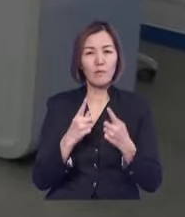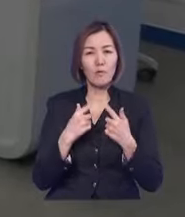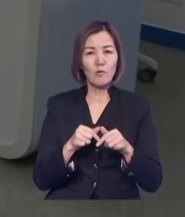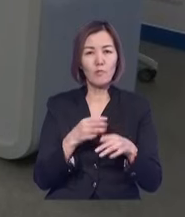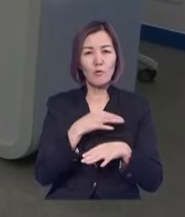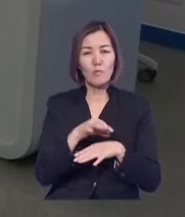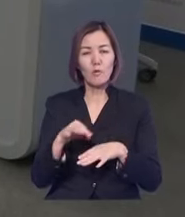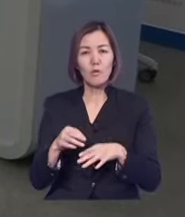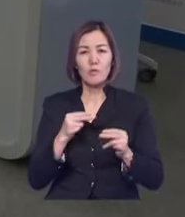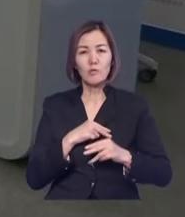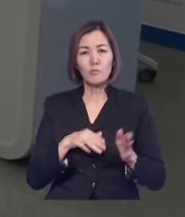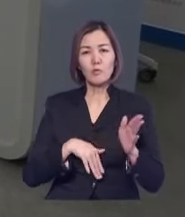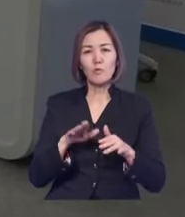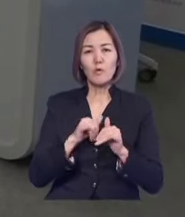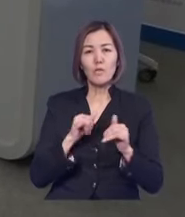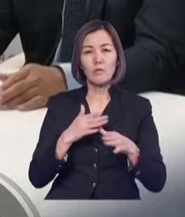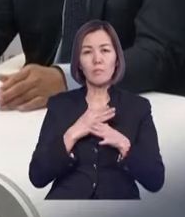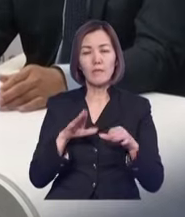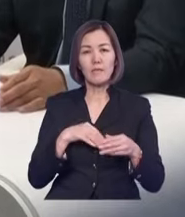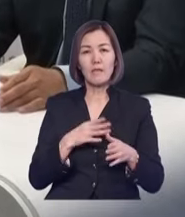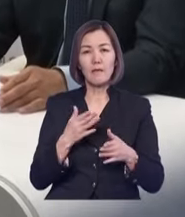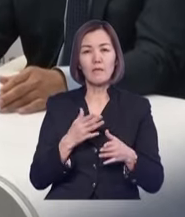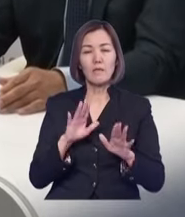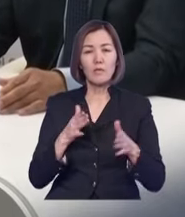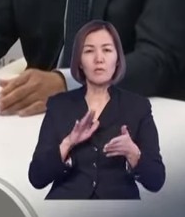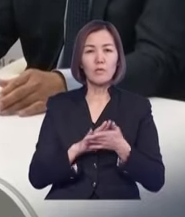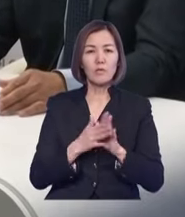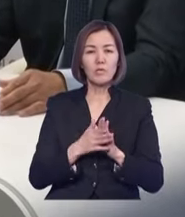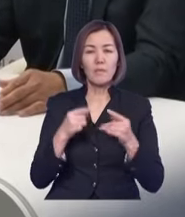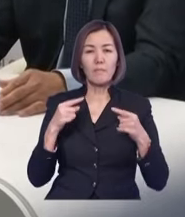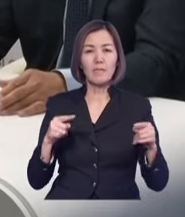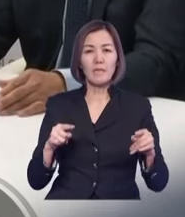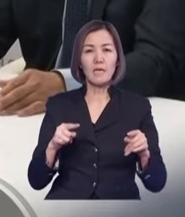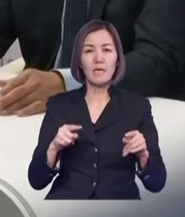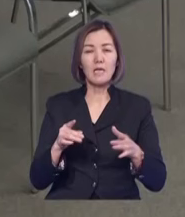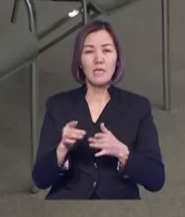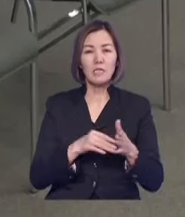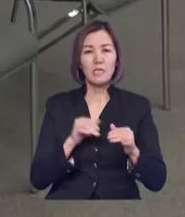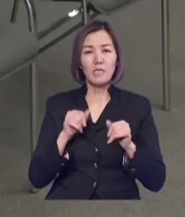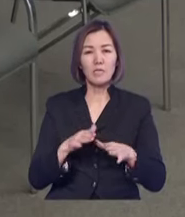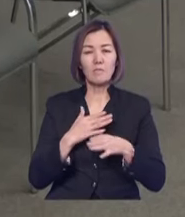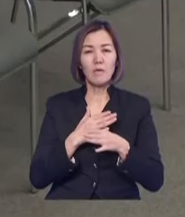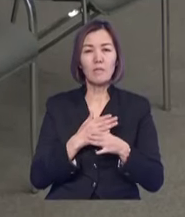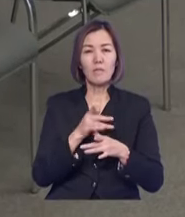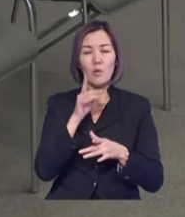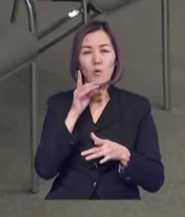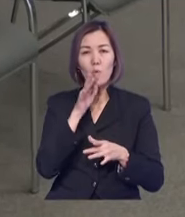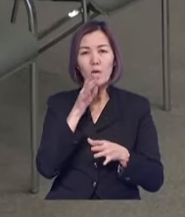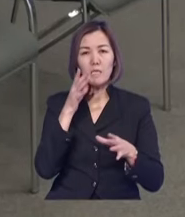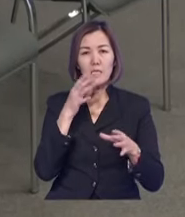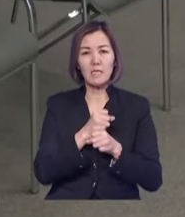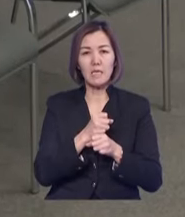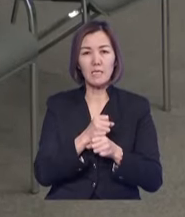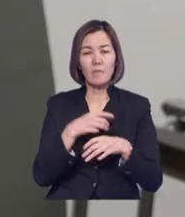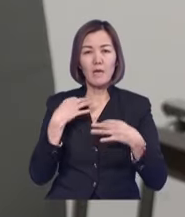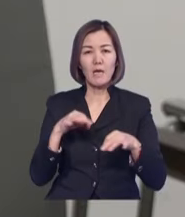құрылымдық бөлімшелердің жұмысын оңтайландыруға бағытталған. Аясында төтенше және басқа жағдайларда жедел шешім қабылдау уақытын қысқартып,